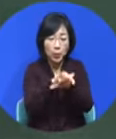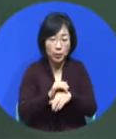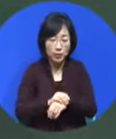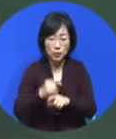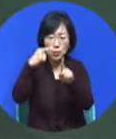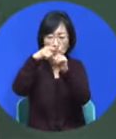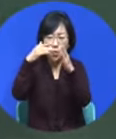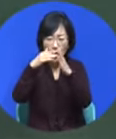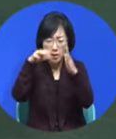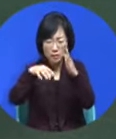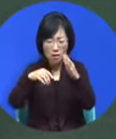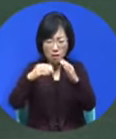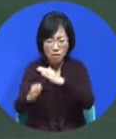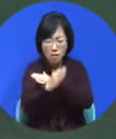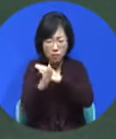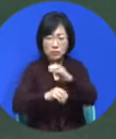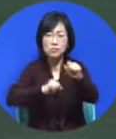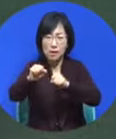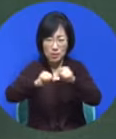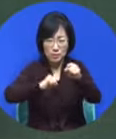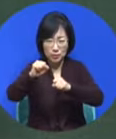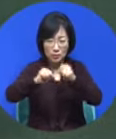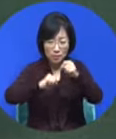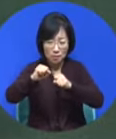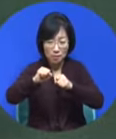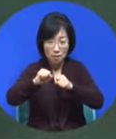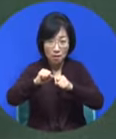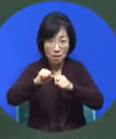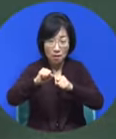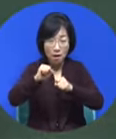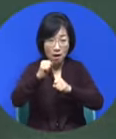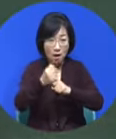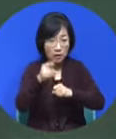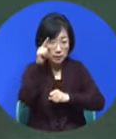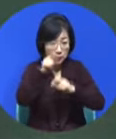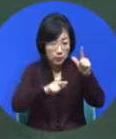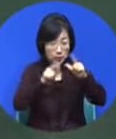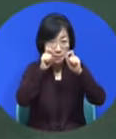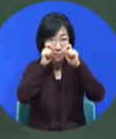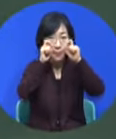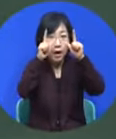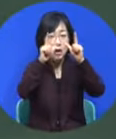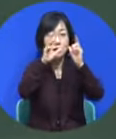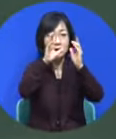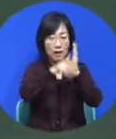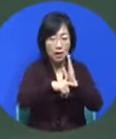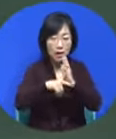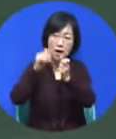요 그마다이을 찾아낼마다 말씀은